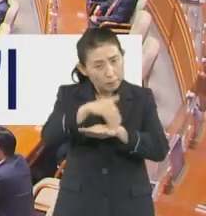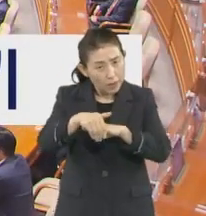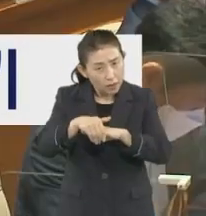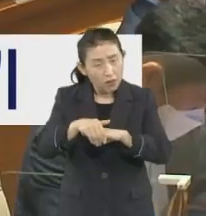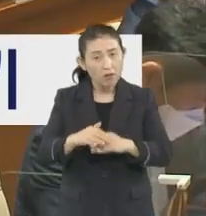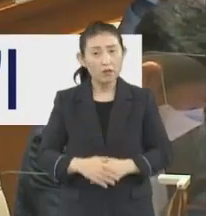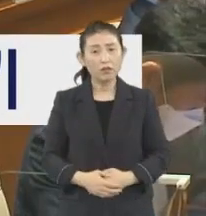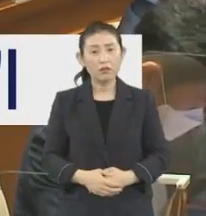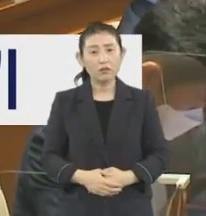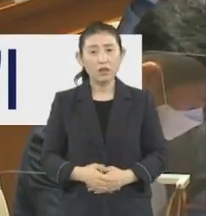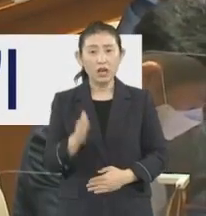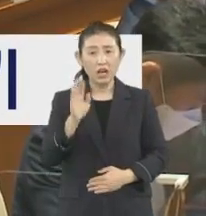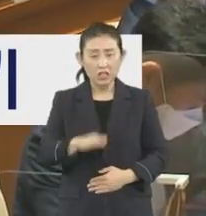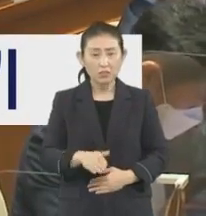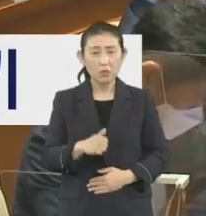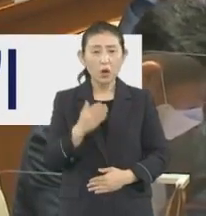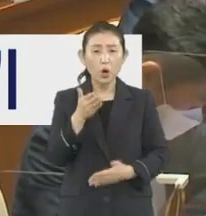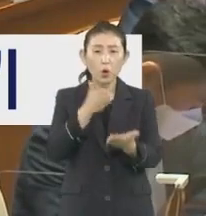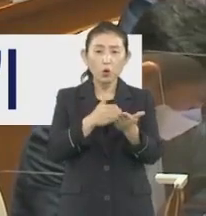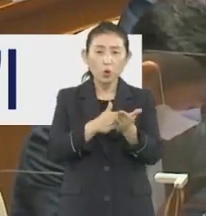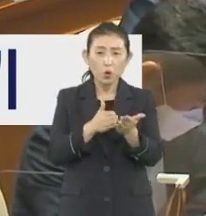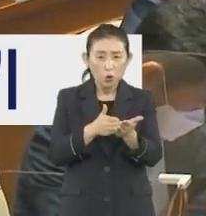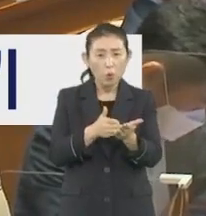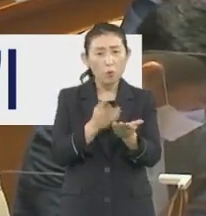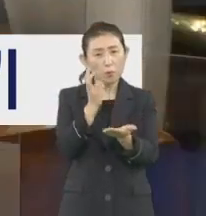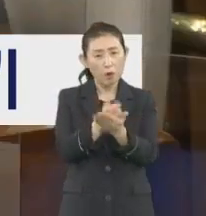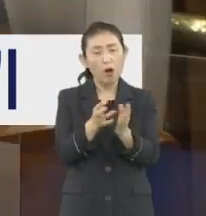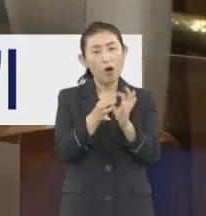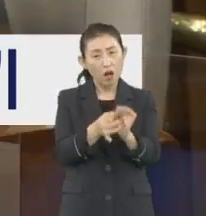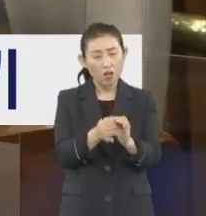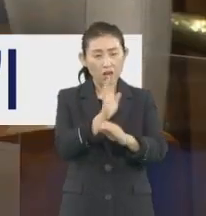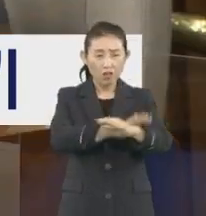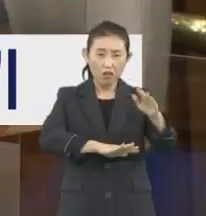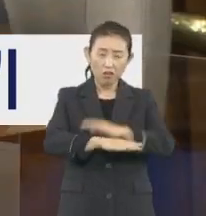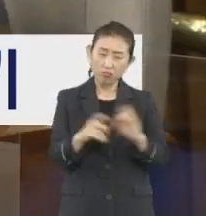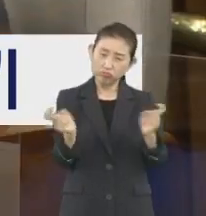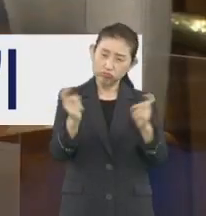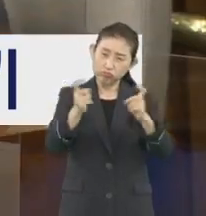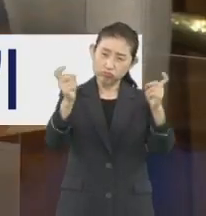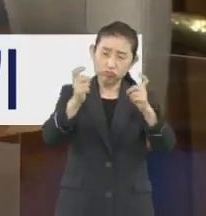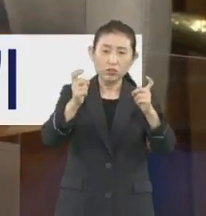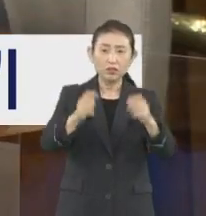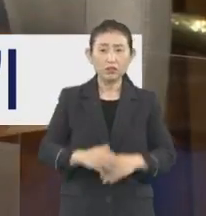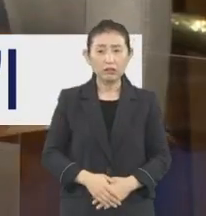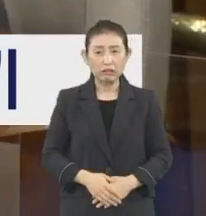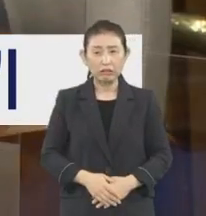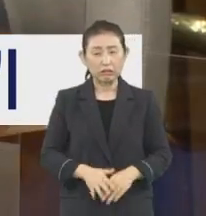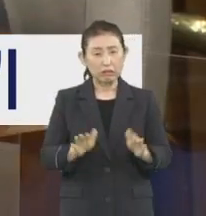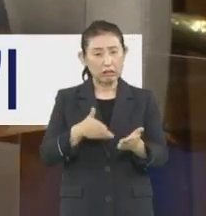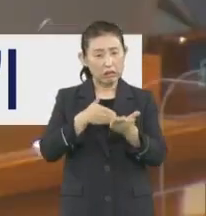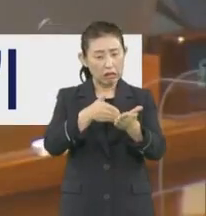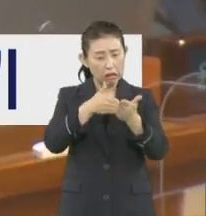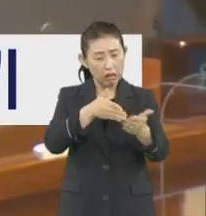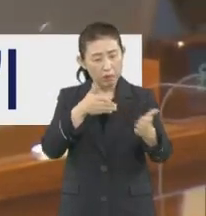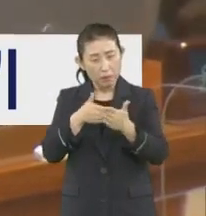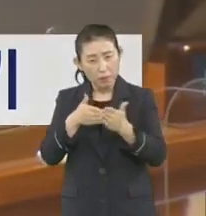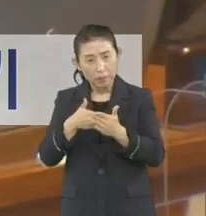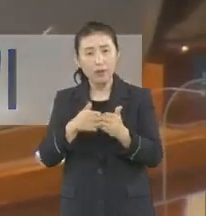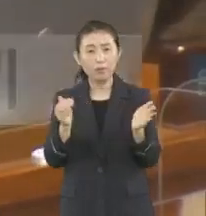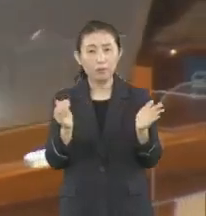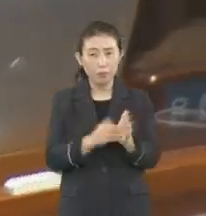계획이었습니다. 하지만 언론중재법 처리 여부를 놓고 여야가 갈등을 겪으면서 안건 상정이 이루어지지